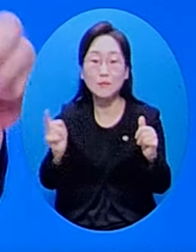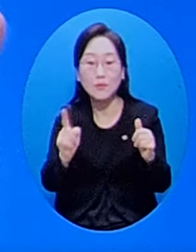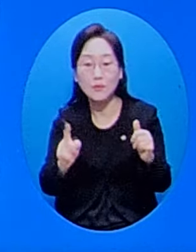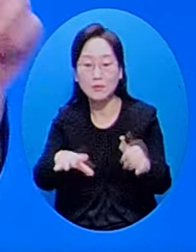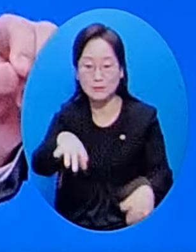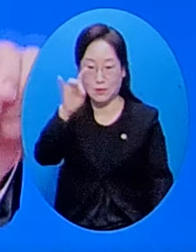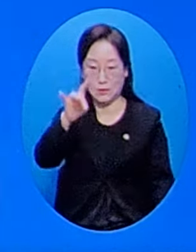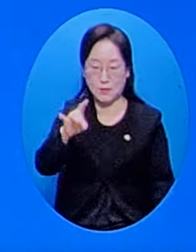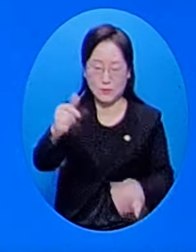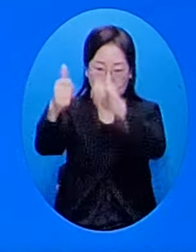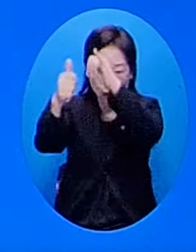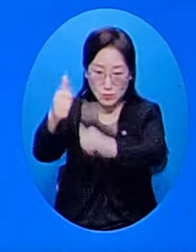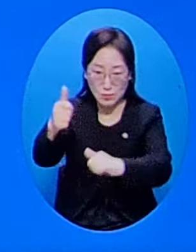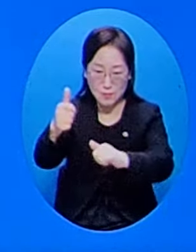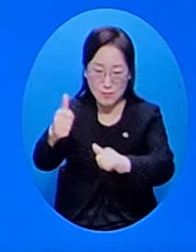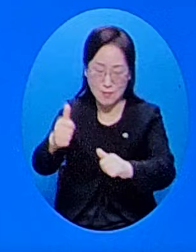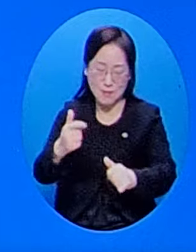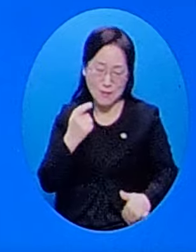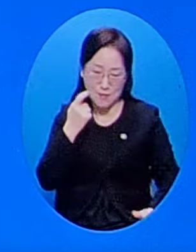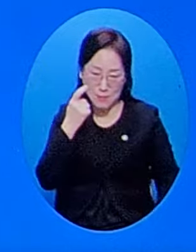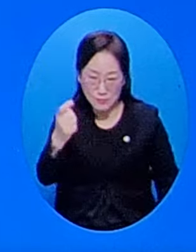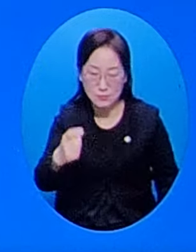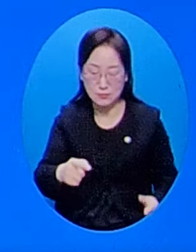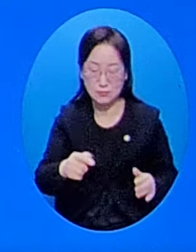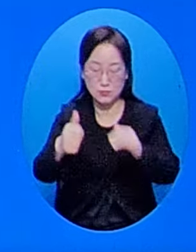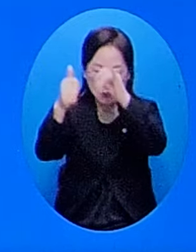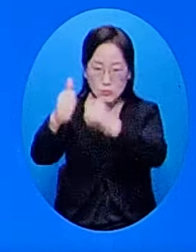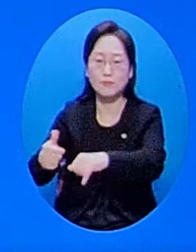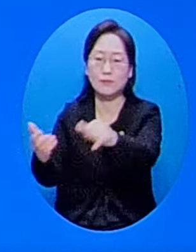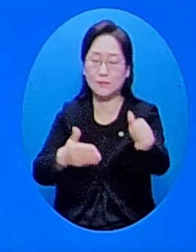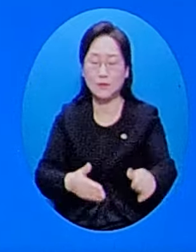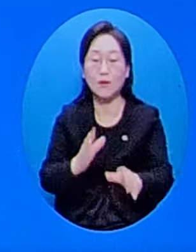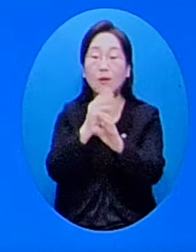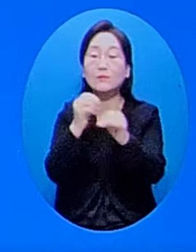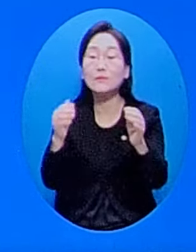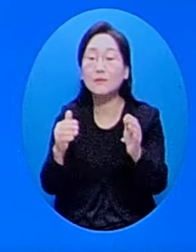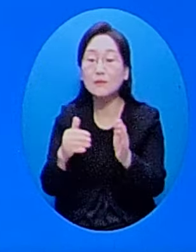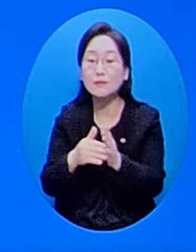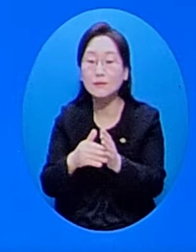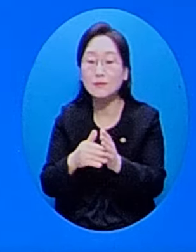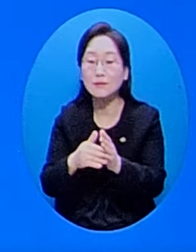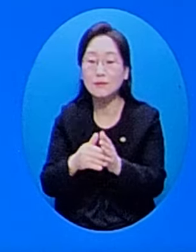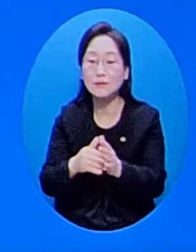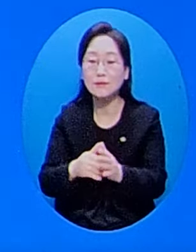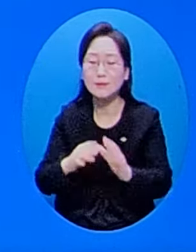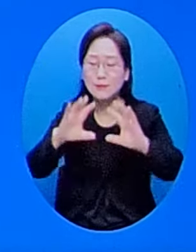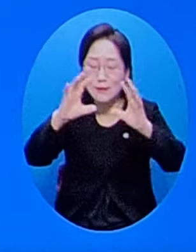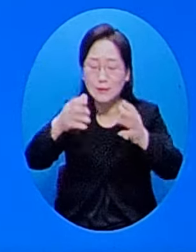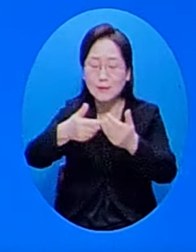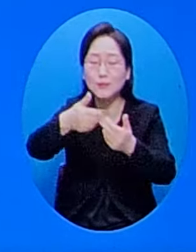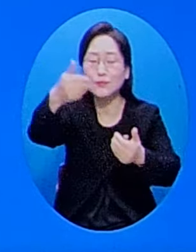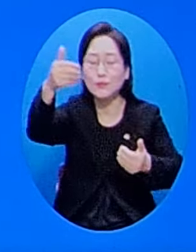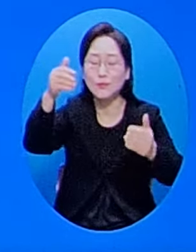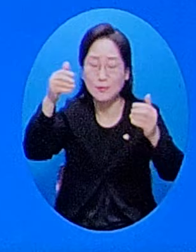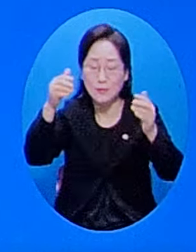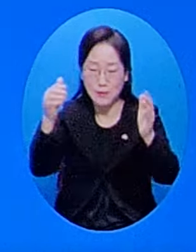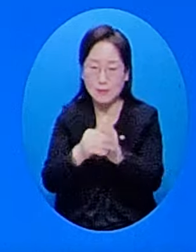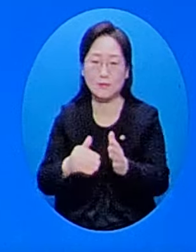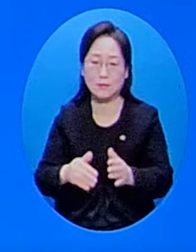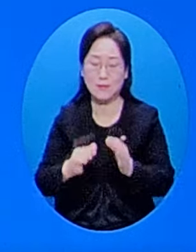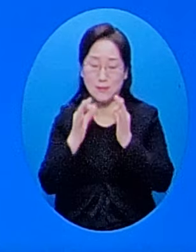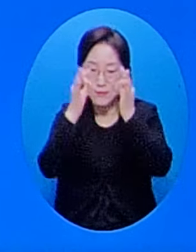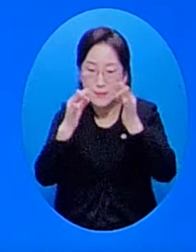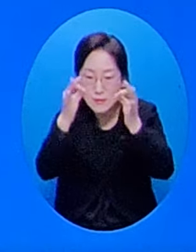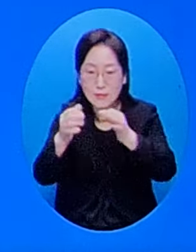처음에 충성했으면 끝까지 충성해야 됩니다. 언제까지 우리가 이 세상에서 우리 삶을 다할 때까지 맡겨진 일에 최선을